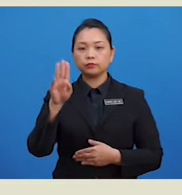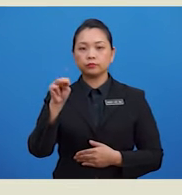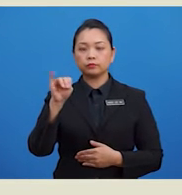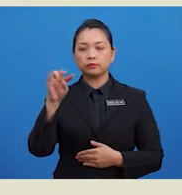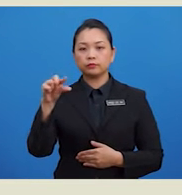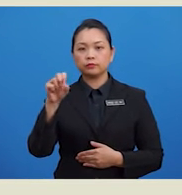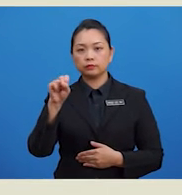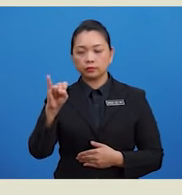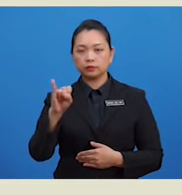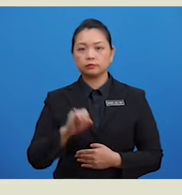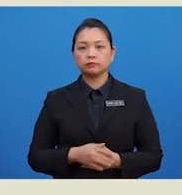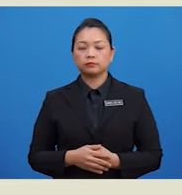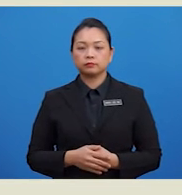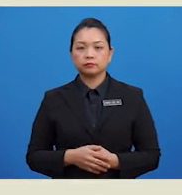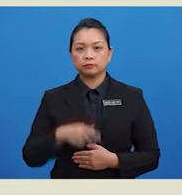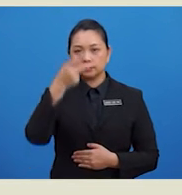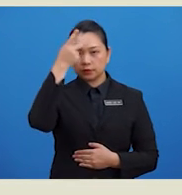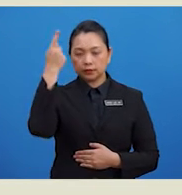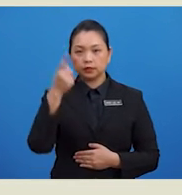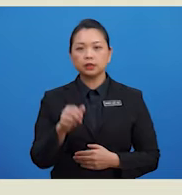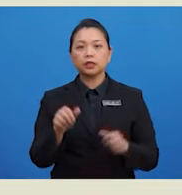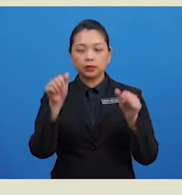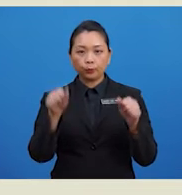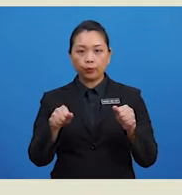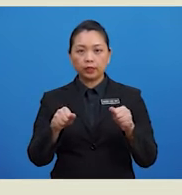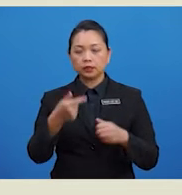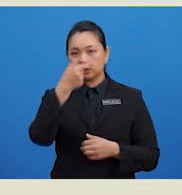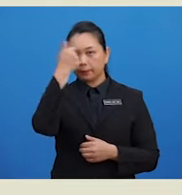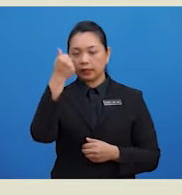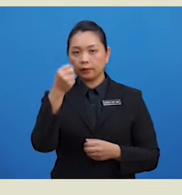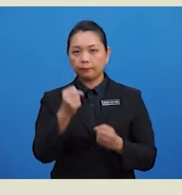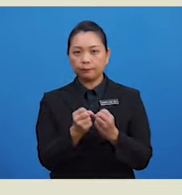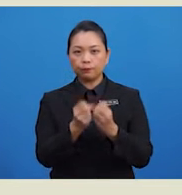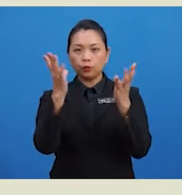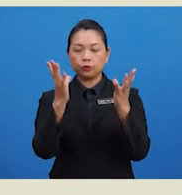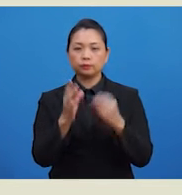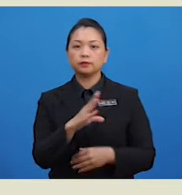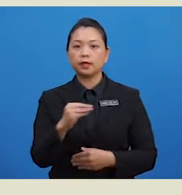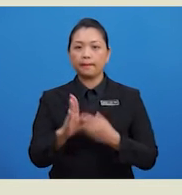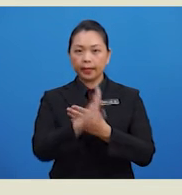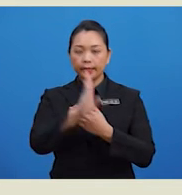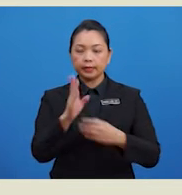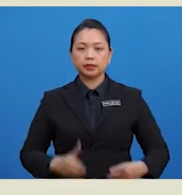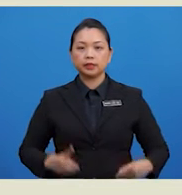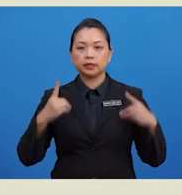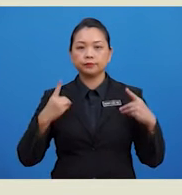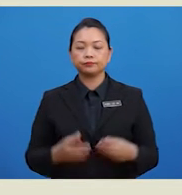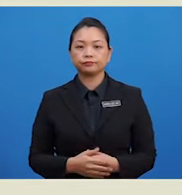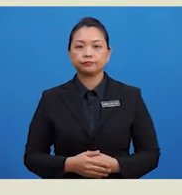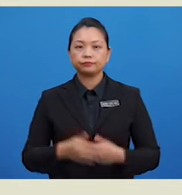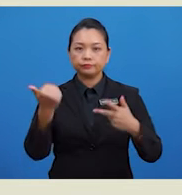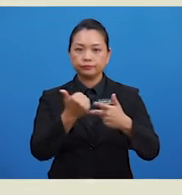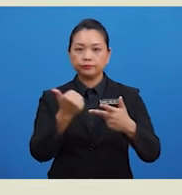tidak sebaliknya. Ini kerana ia boleh menyebabkan peletupan dan membahayakan diri.